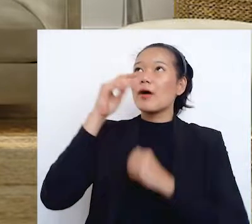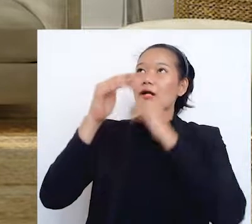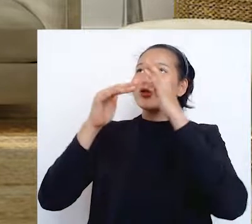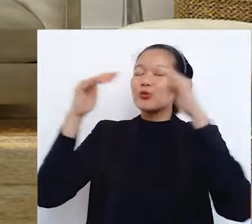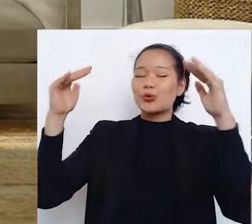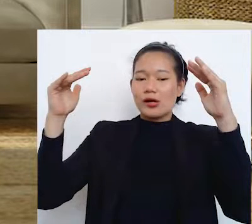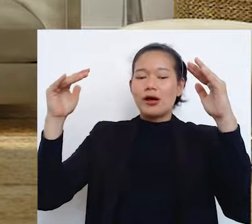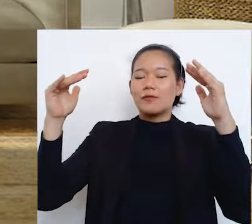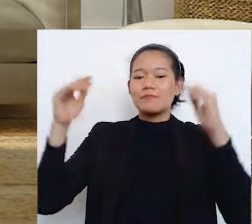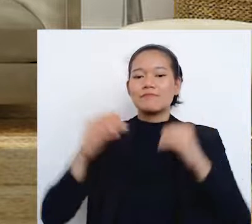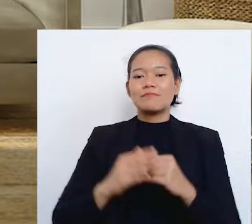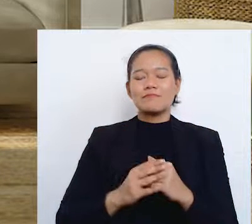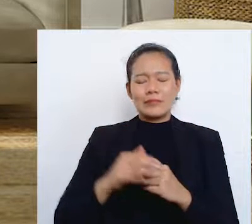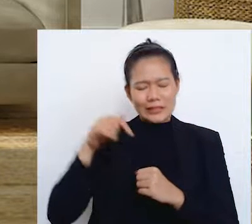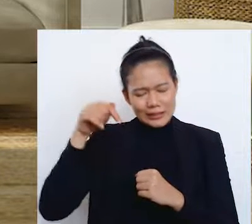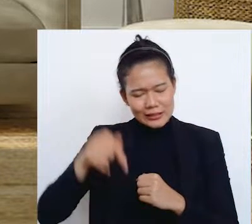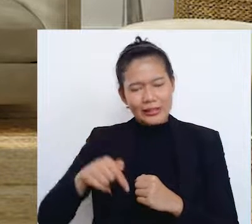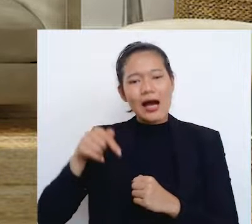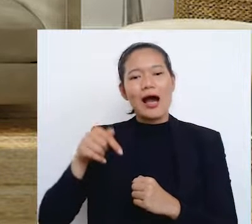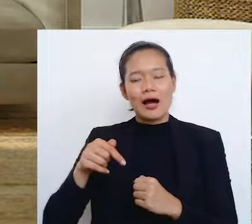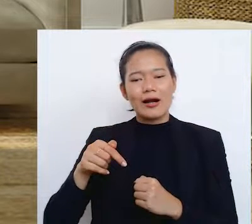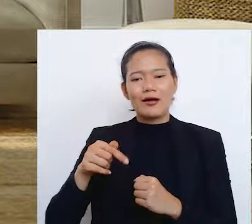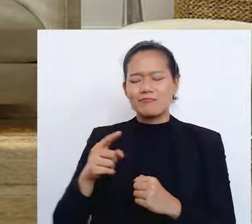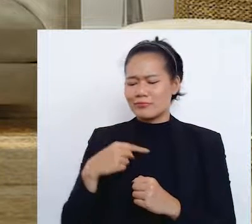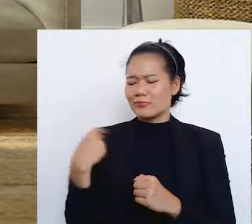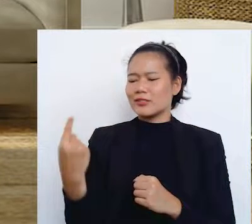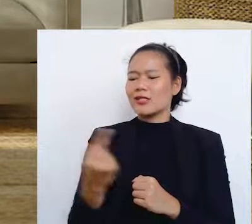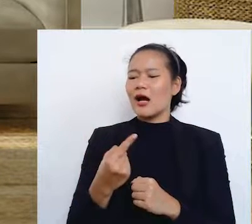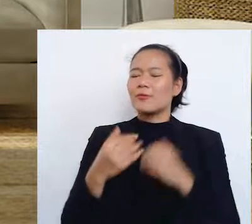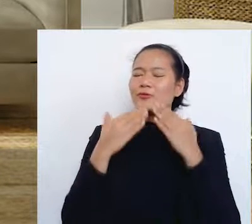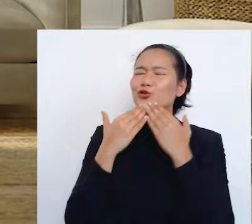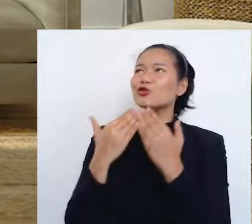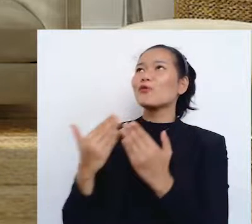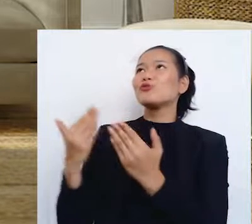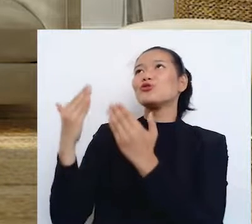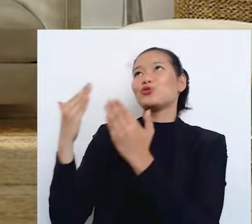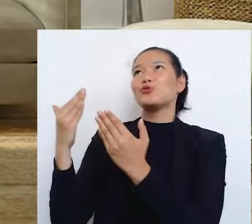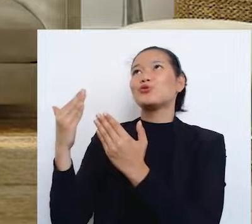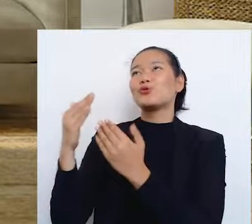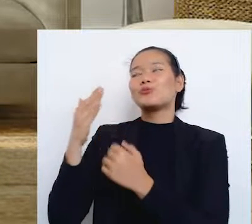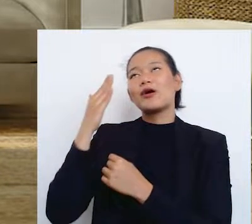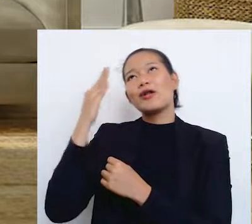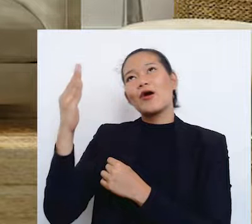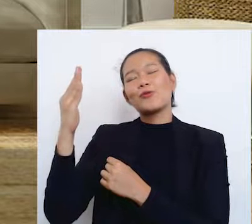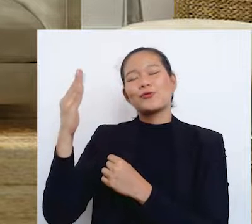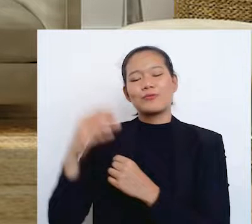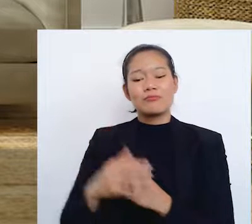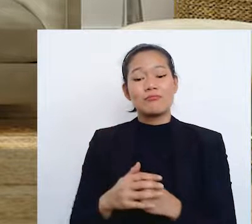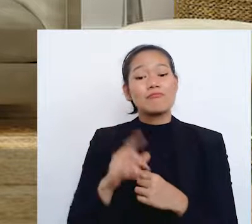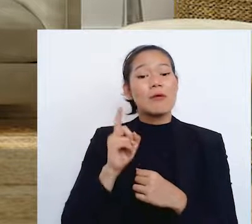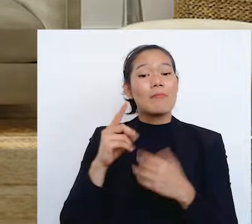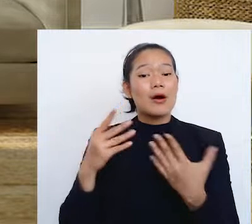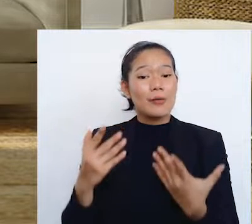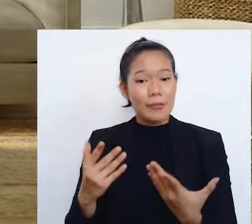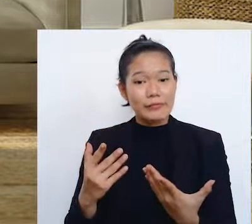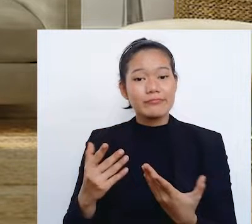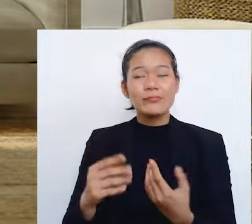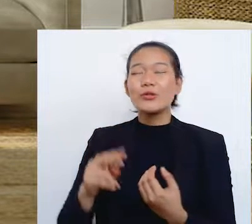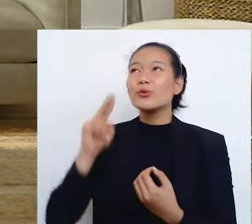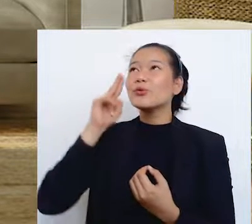Bapa di dalam sorga, pada saat ini kembali kami mengucap syukur kepadamu hanya